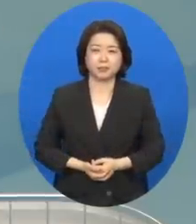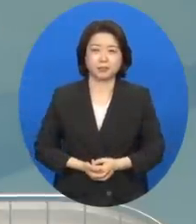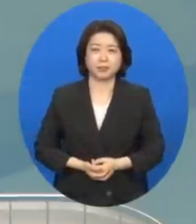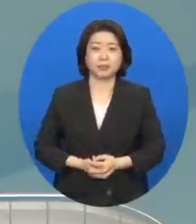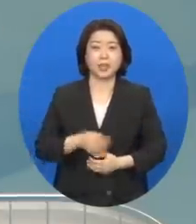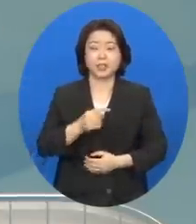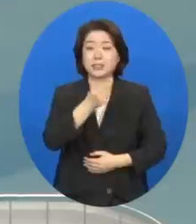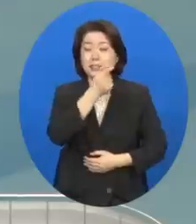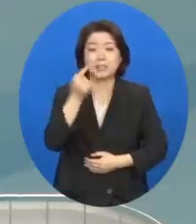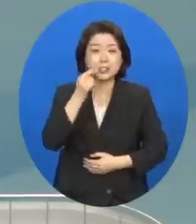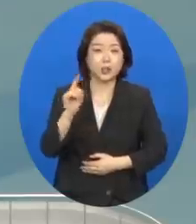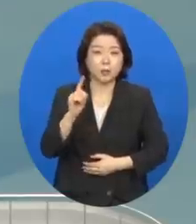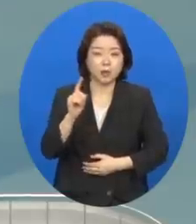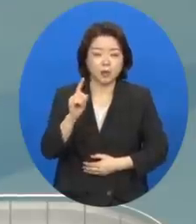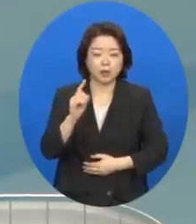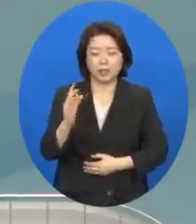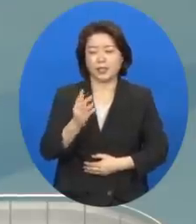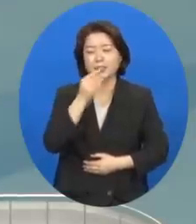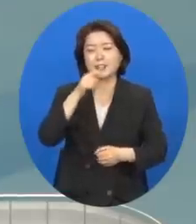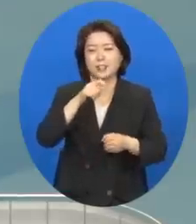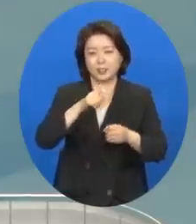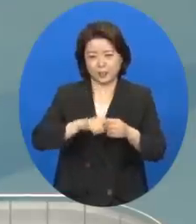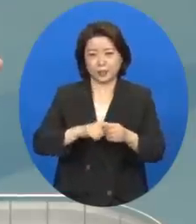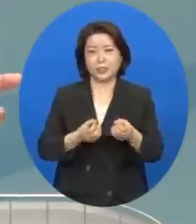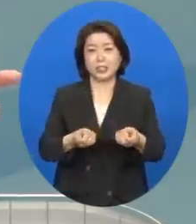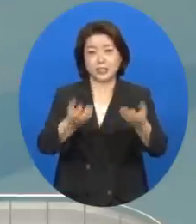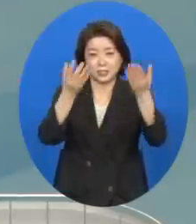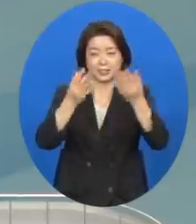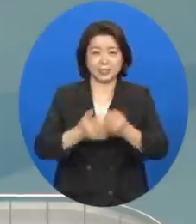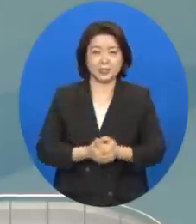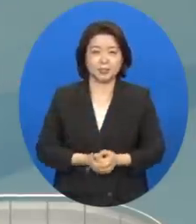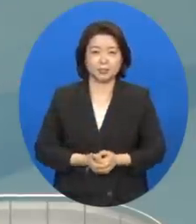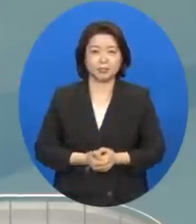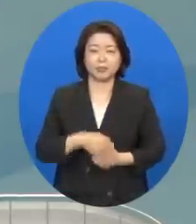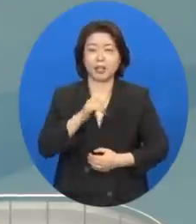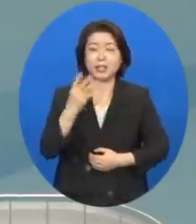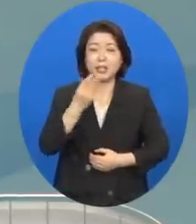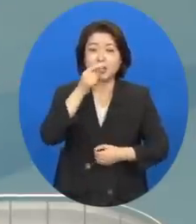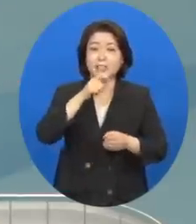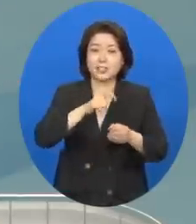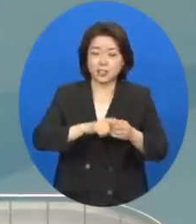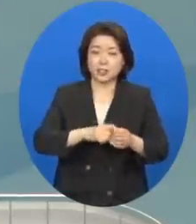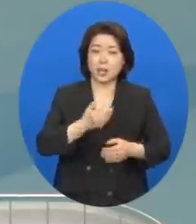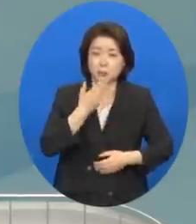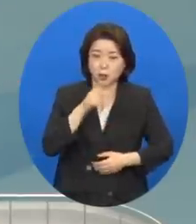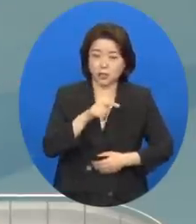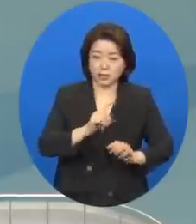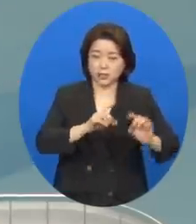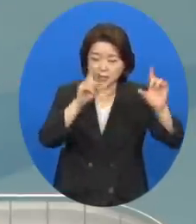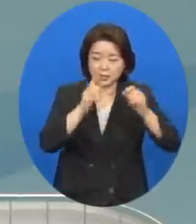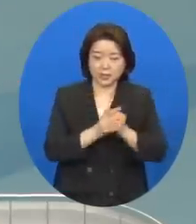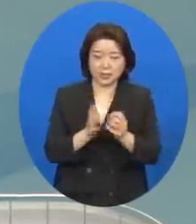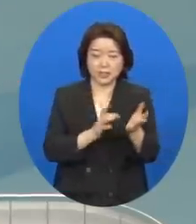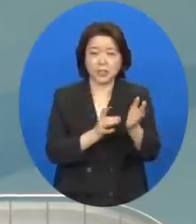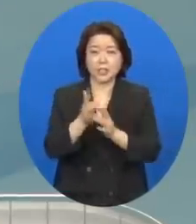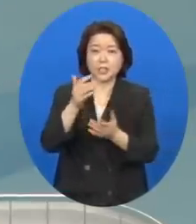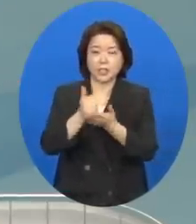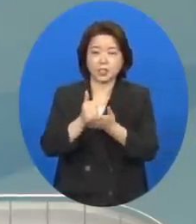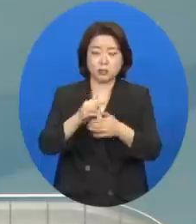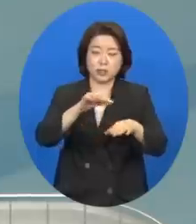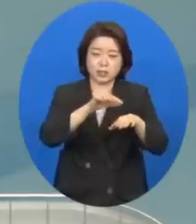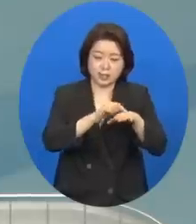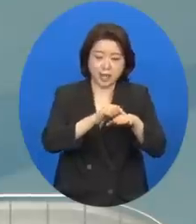그 증거가 바로 성찬식이에요. 여러분 이 성찬은 우리가 예수님의 살과 피를 먹고